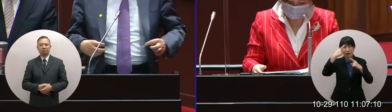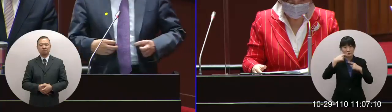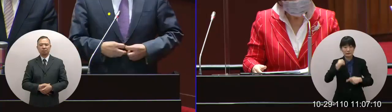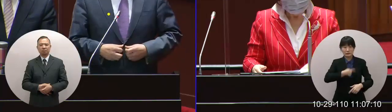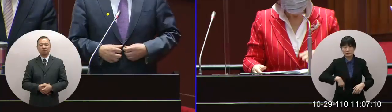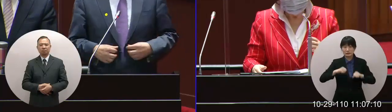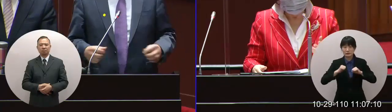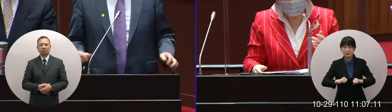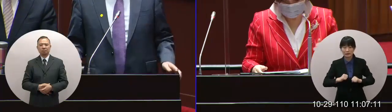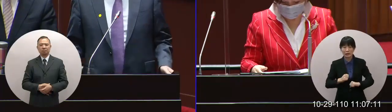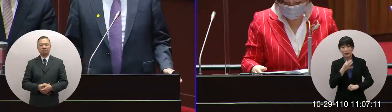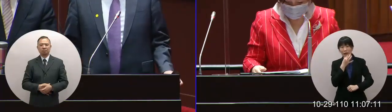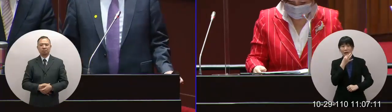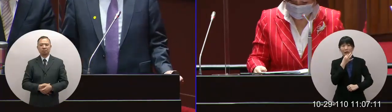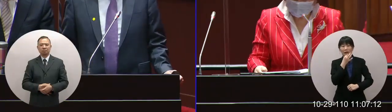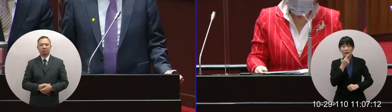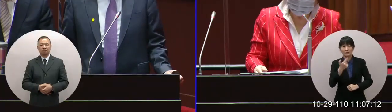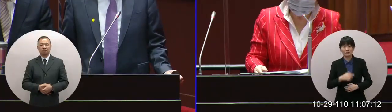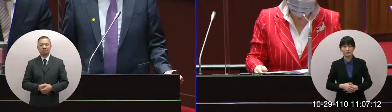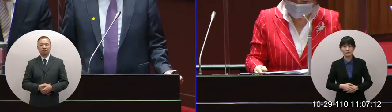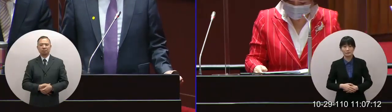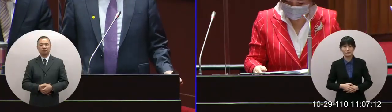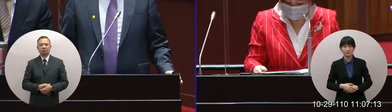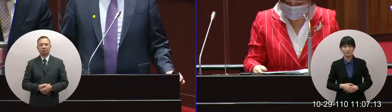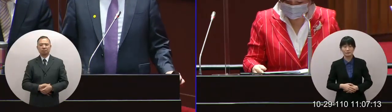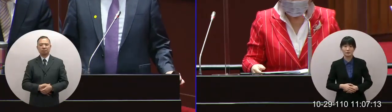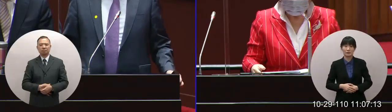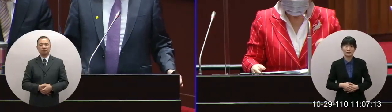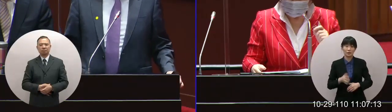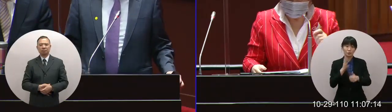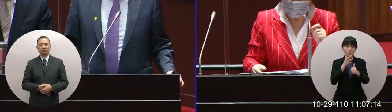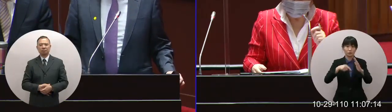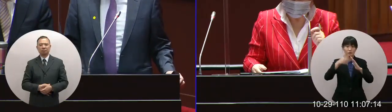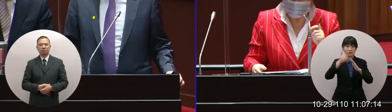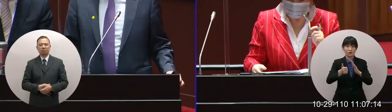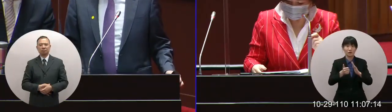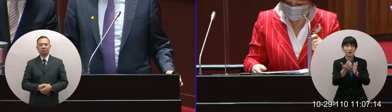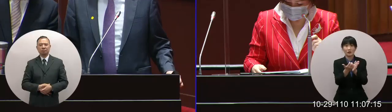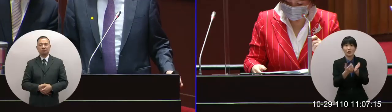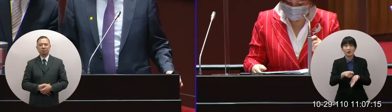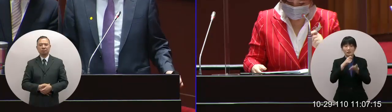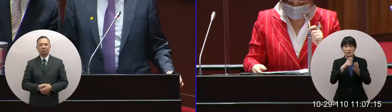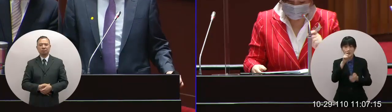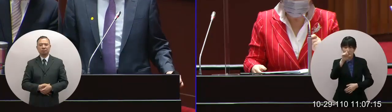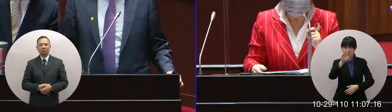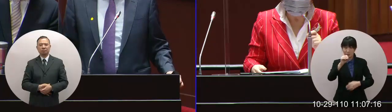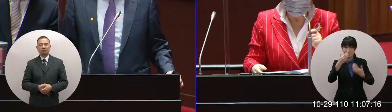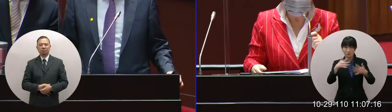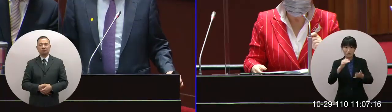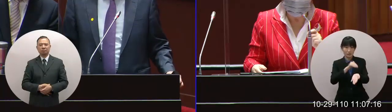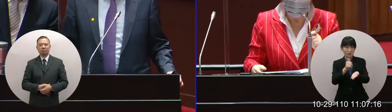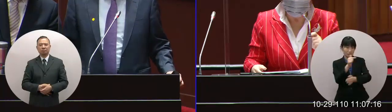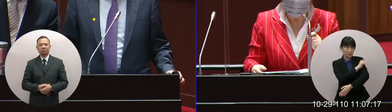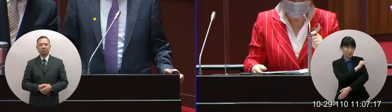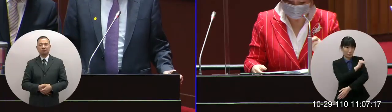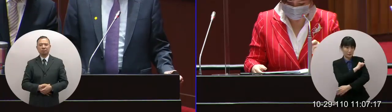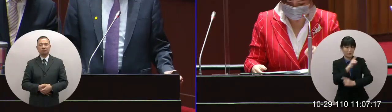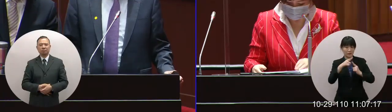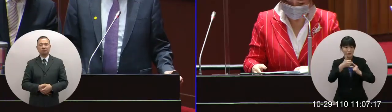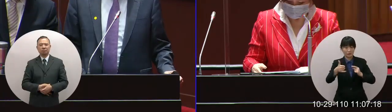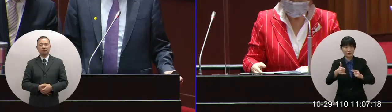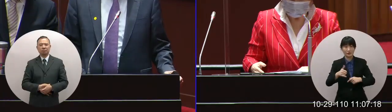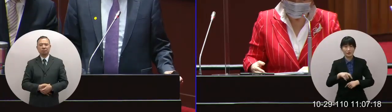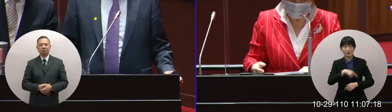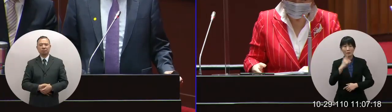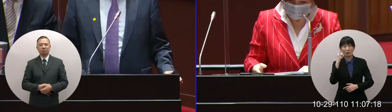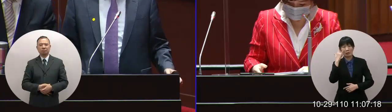康。请问院长，对于10万名的医师人员，今天能不能公开的宣